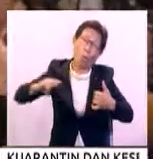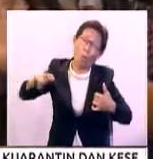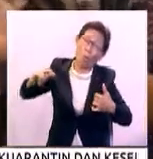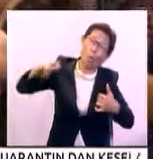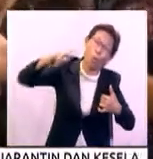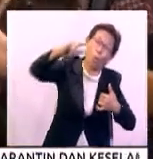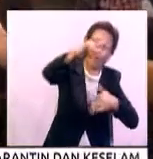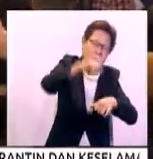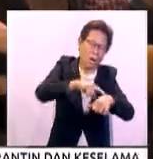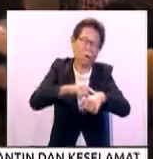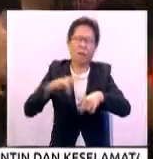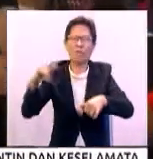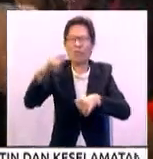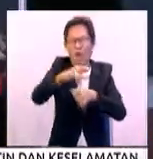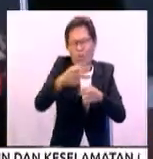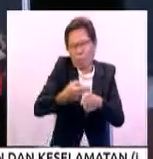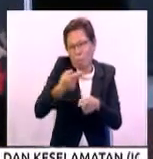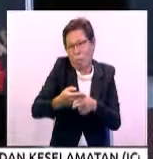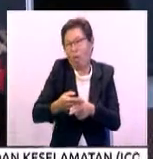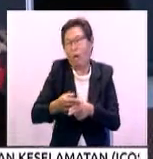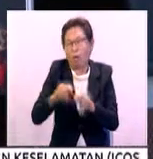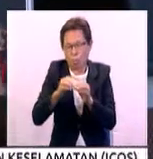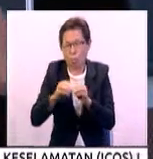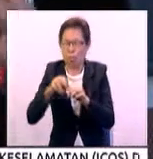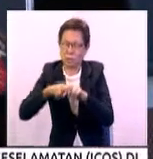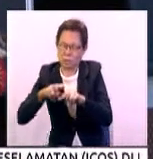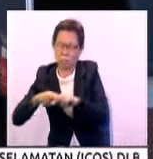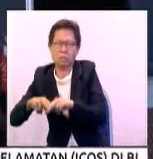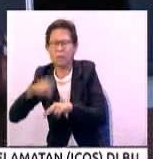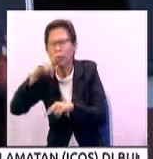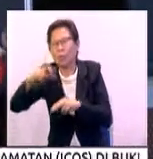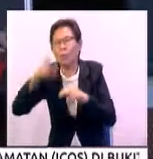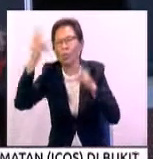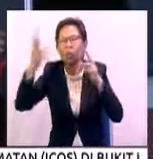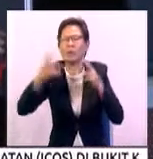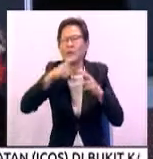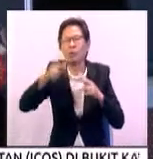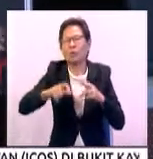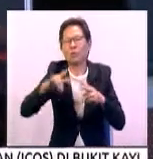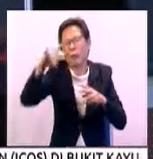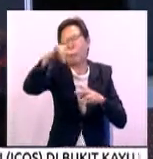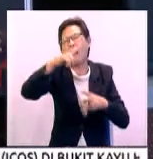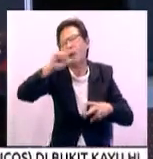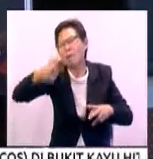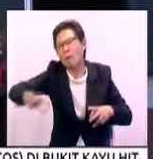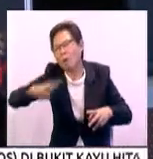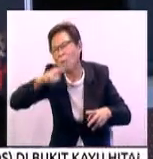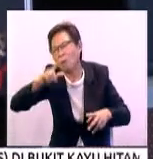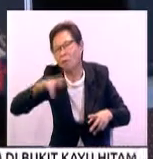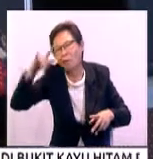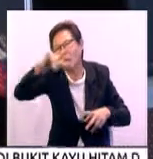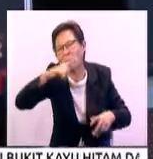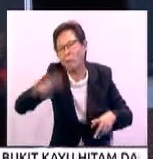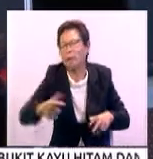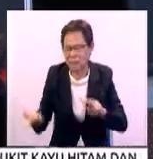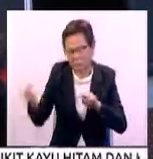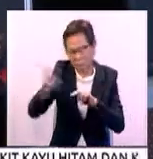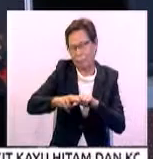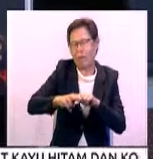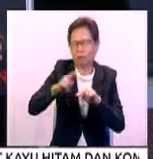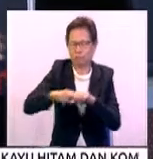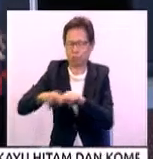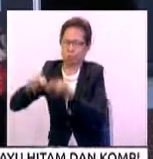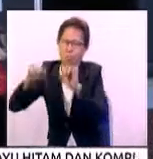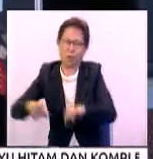short distances, more seats. Jadi kita tak payah guna kapten balam lama untuk guna itu, kita boleh tambah je sekejap. Dari